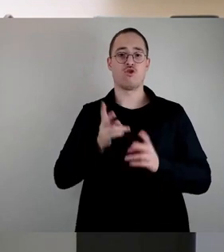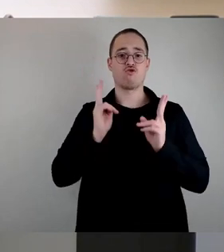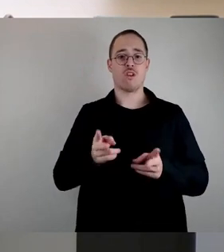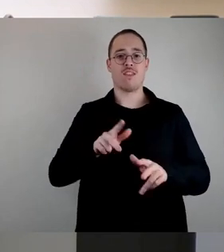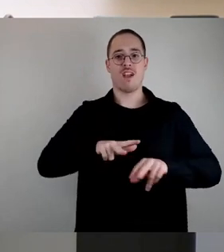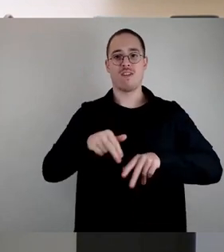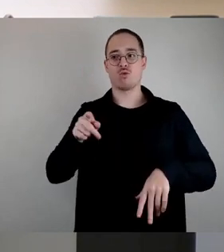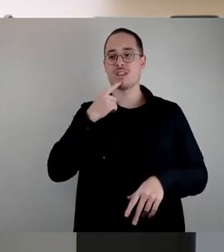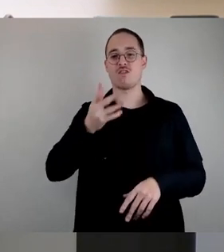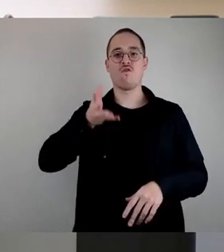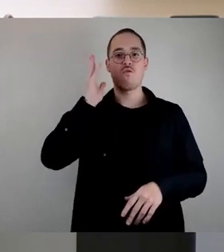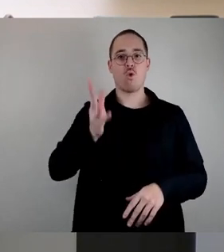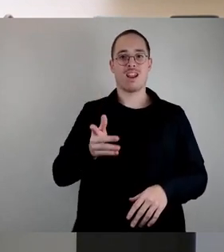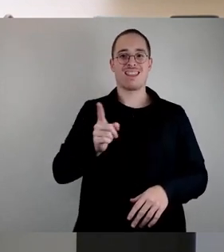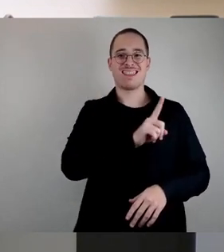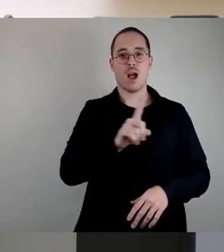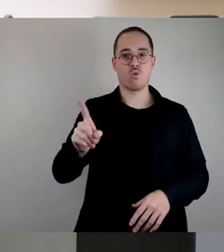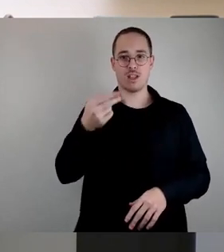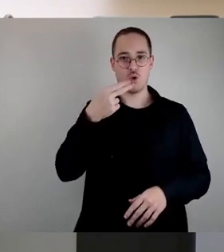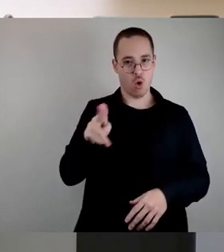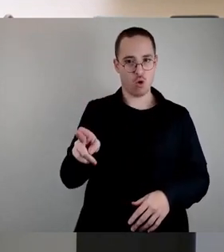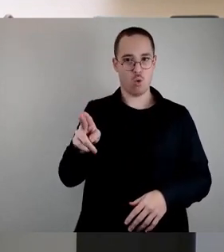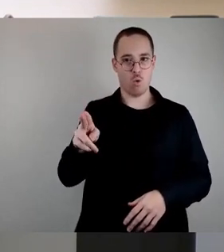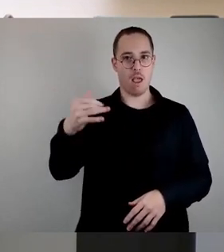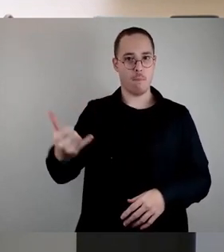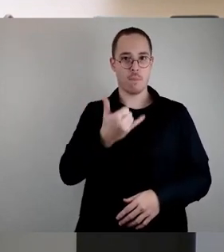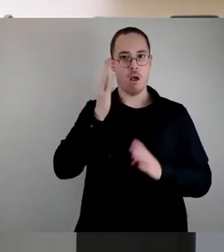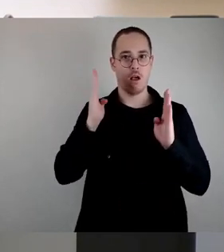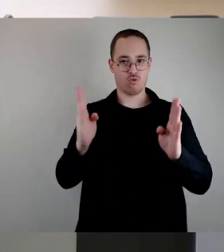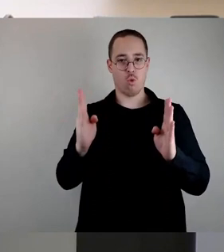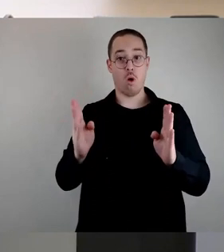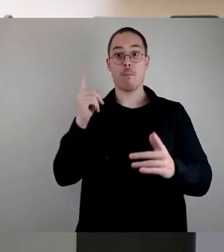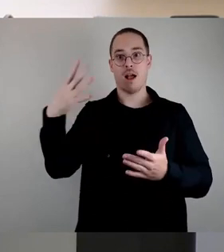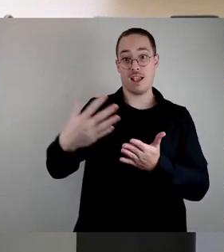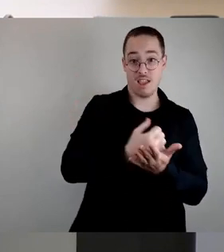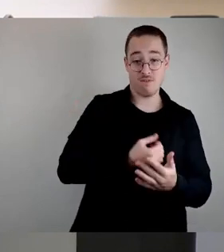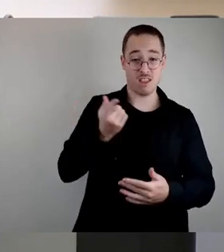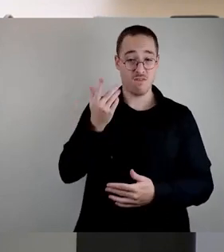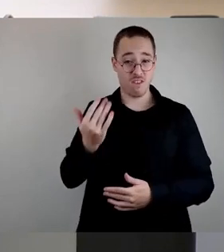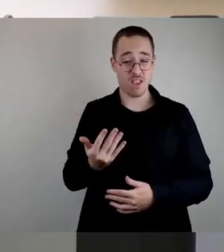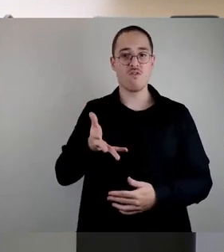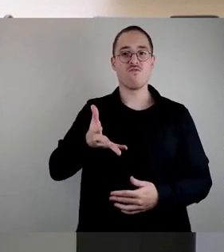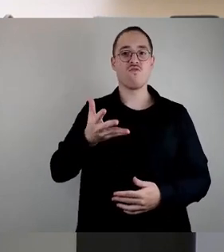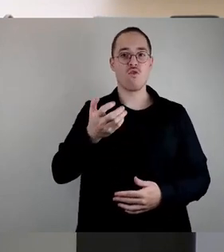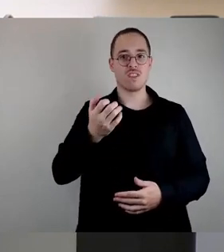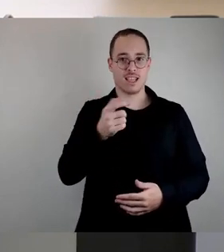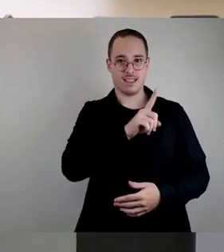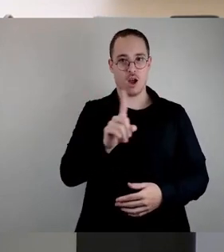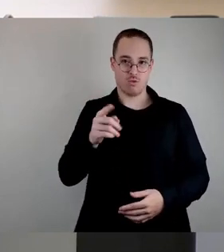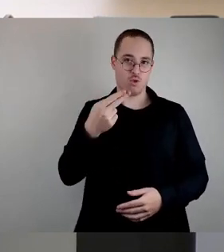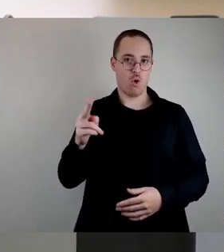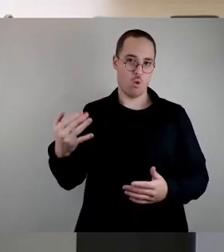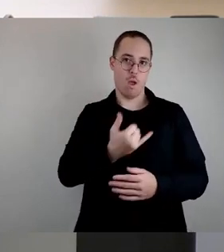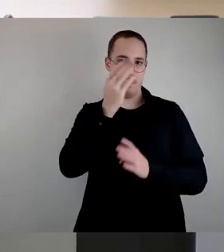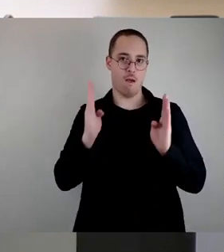Euro pro Jahr, das ist eine ganze Menge. Vor allen Dingen, wenn man daran denkt, dass die Fahrgastzahl ungefähr bei 600 Menschen pro